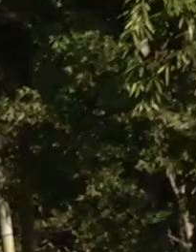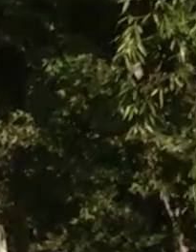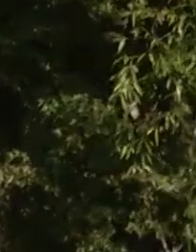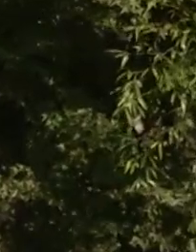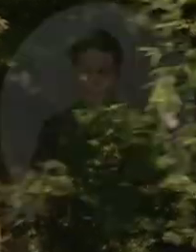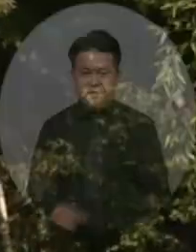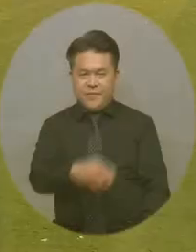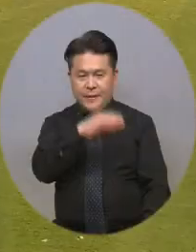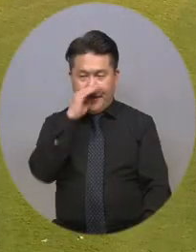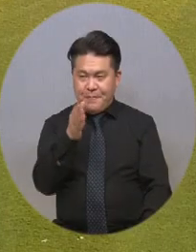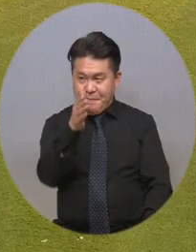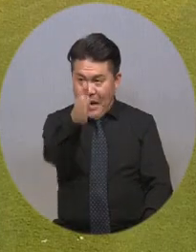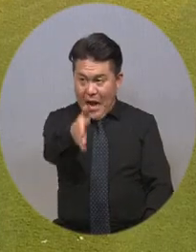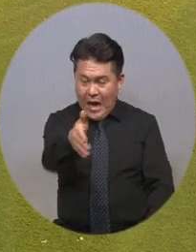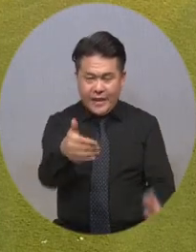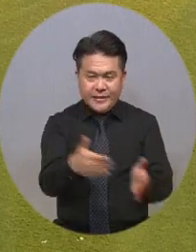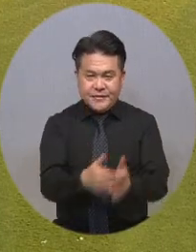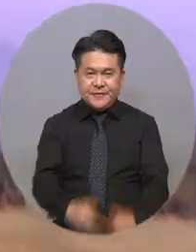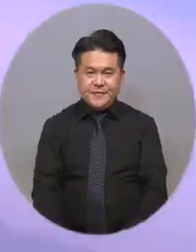똑바로 가버렸네.